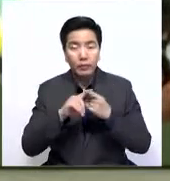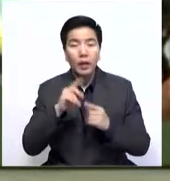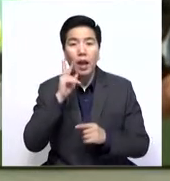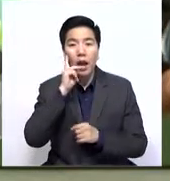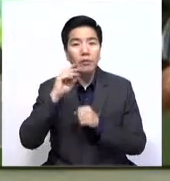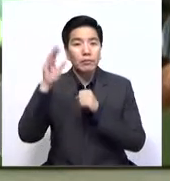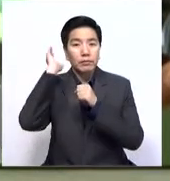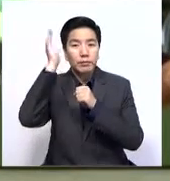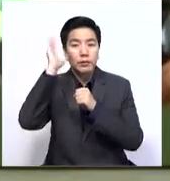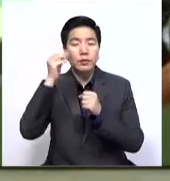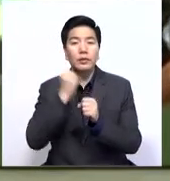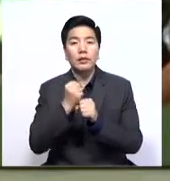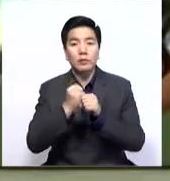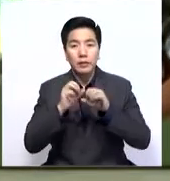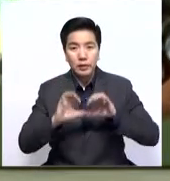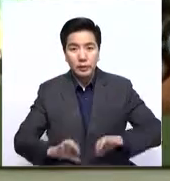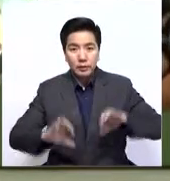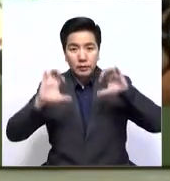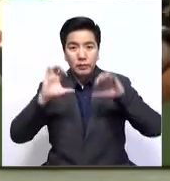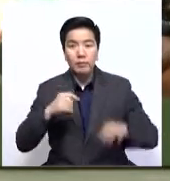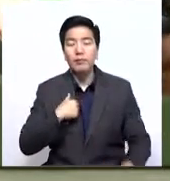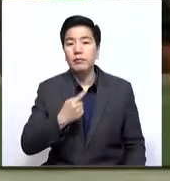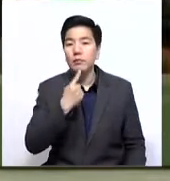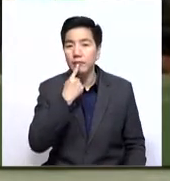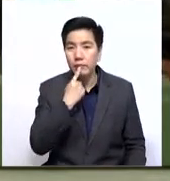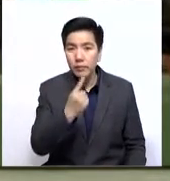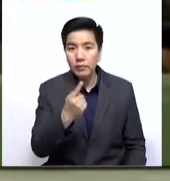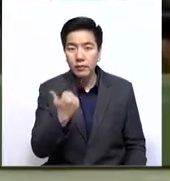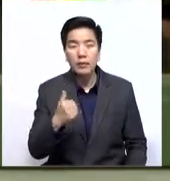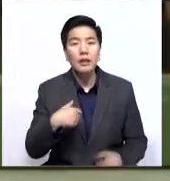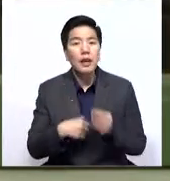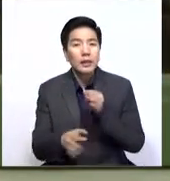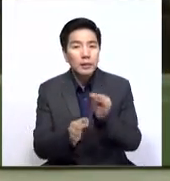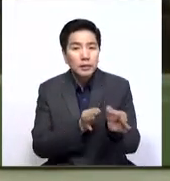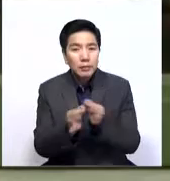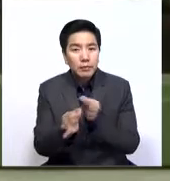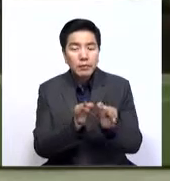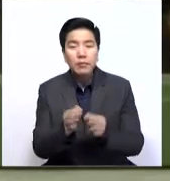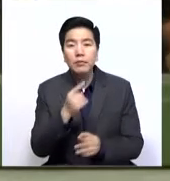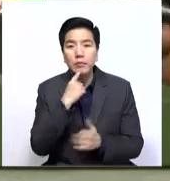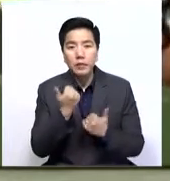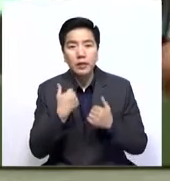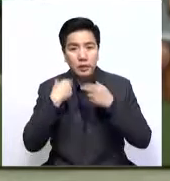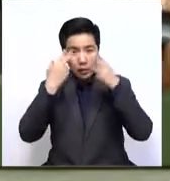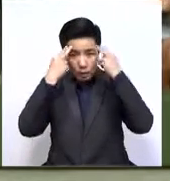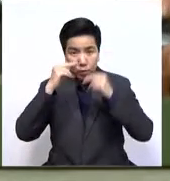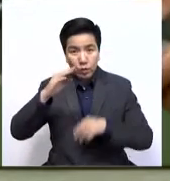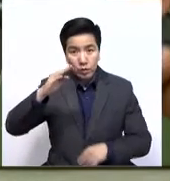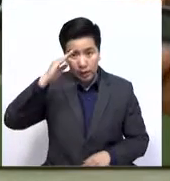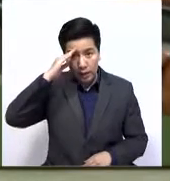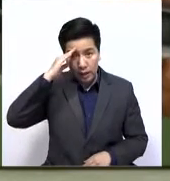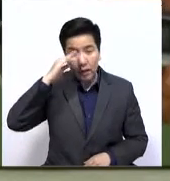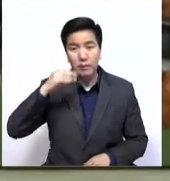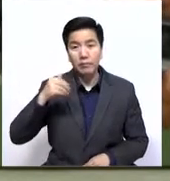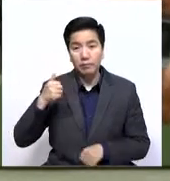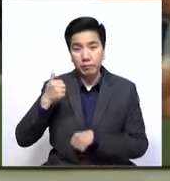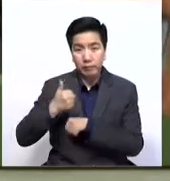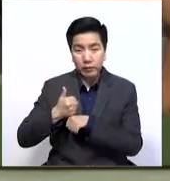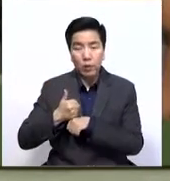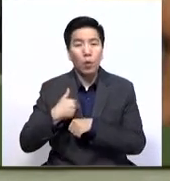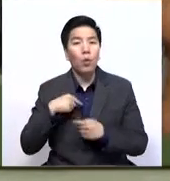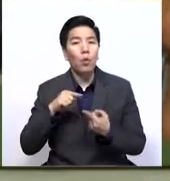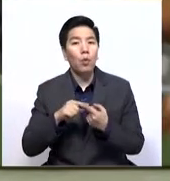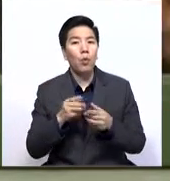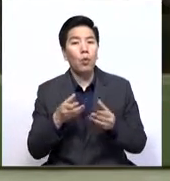พลโทสรรเสริญแก้วกำเนิดโฆษกประจำสำนักนายกรัฐมนตรีนะครับท่านโฆษกชี้แจงนะครับว่าพลเอกประยุทธ์จันทร์โอชานายกรัฐมนตรี